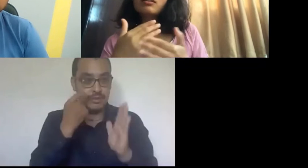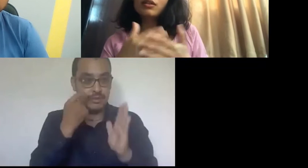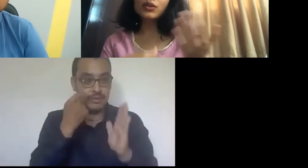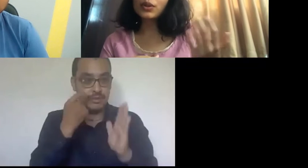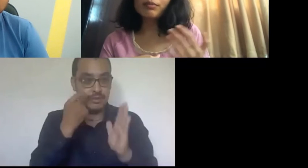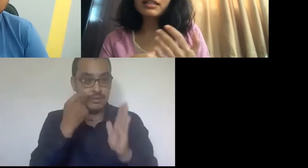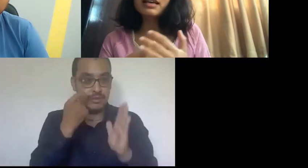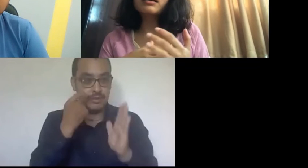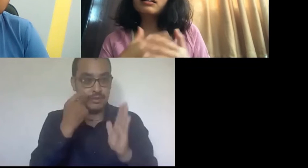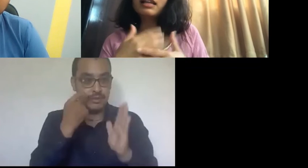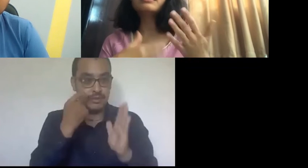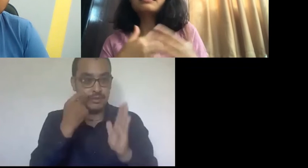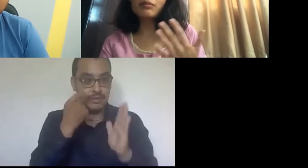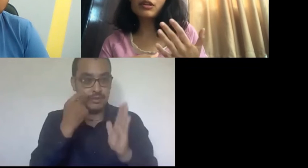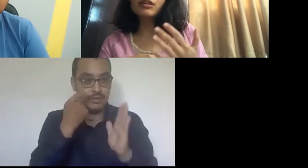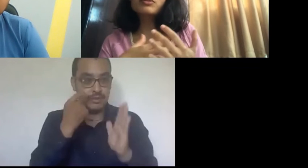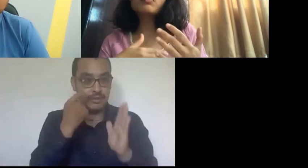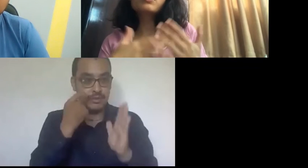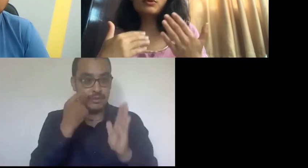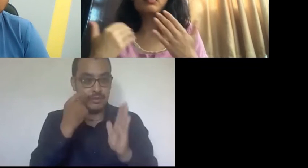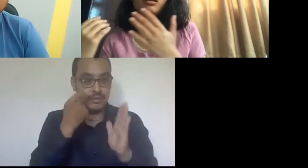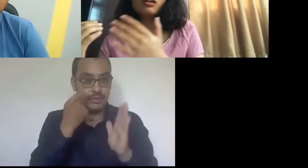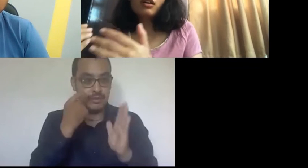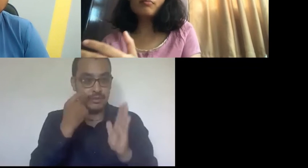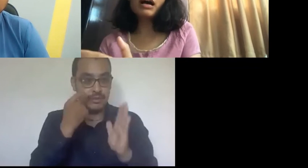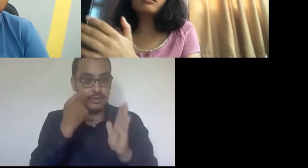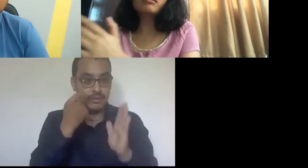पनि सोसियल मिडियालाई नै टाइम दियो होइन. अब सपोज भनौँ